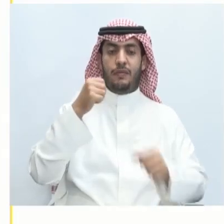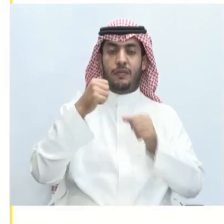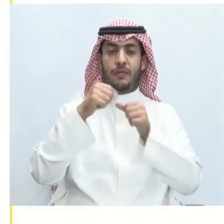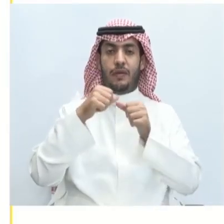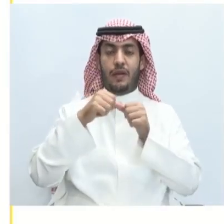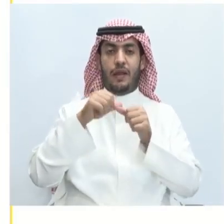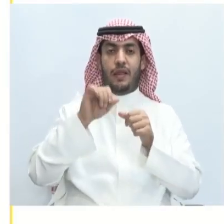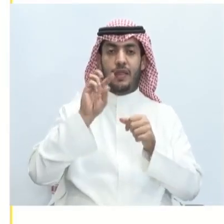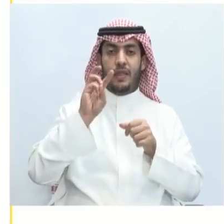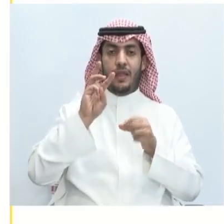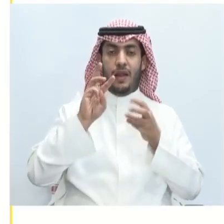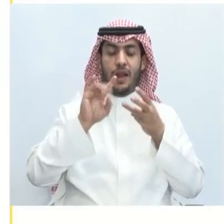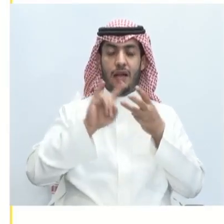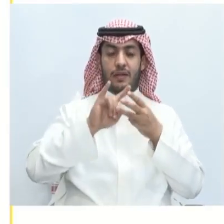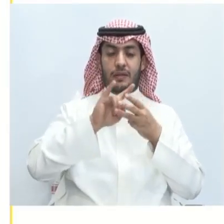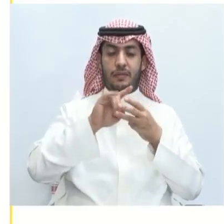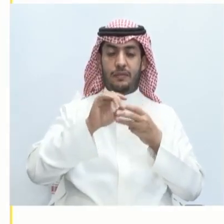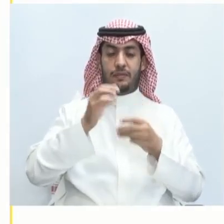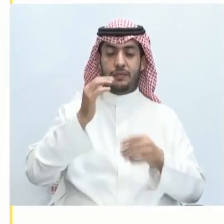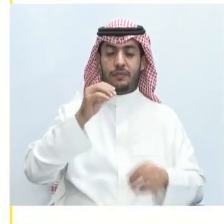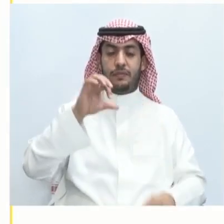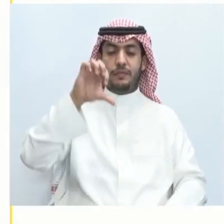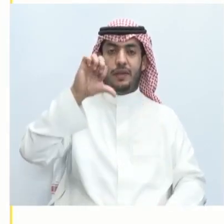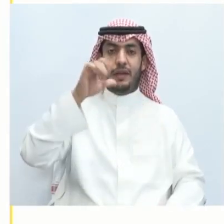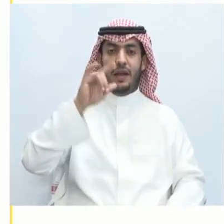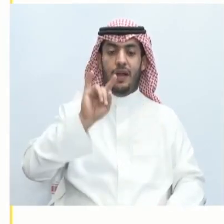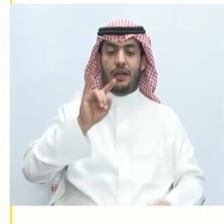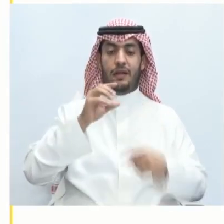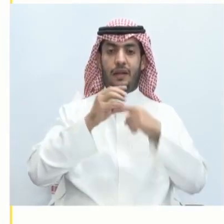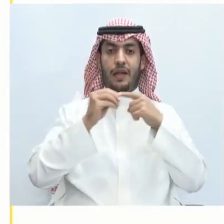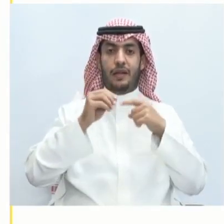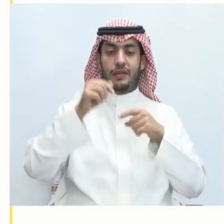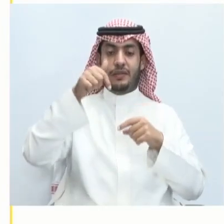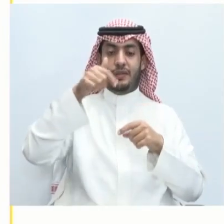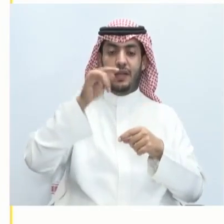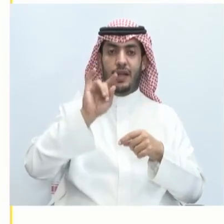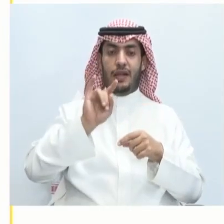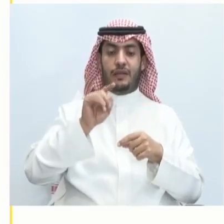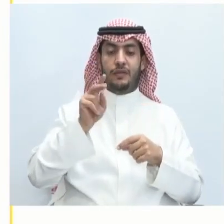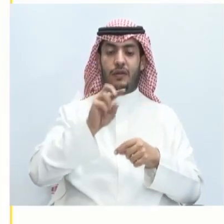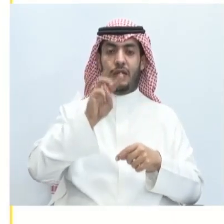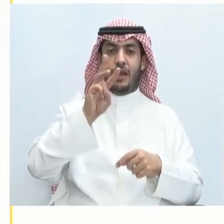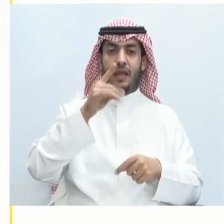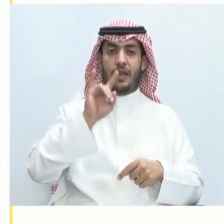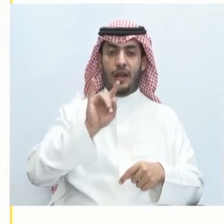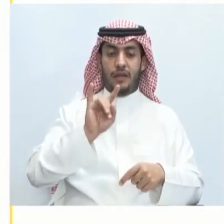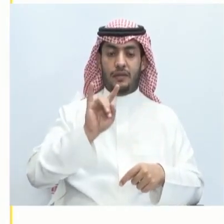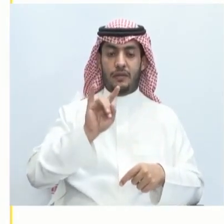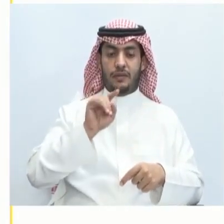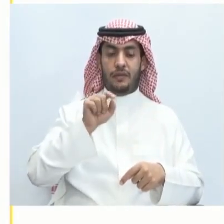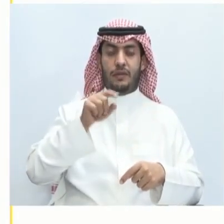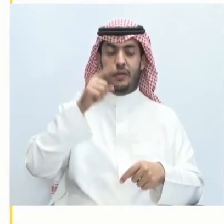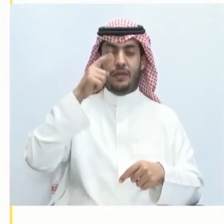ثلاثه اعشار اذا نستطيع ان اقول تسعه اعشار مطروحا منها سته اعشار يساوي ثلاثه اعشار